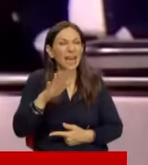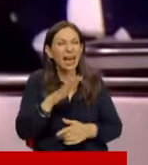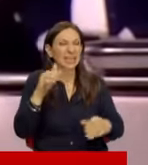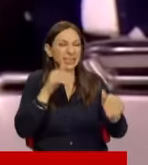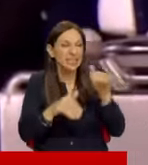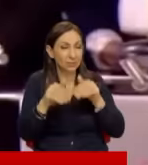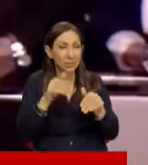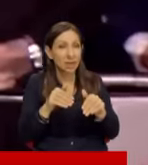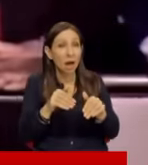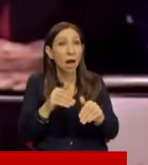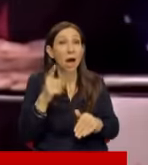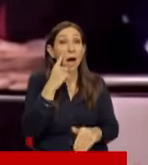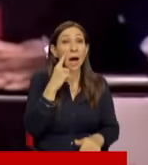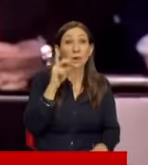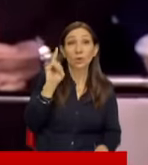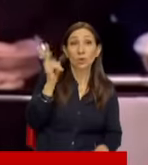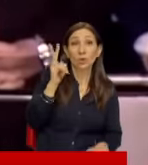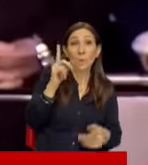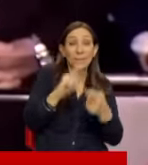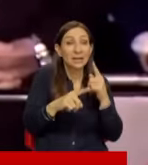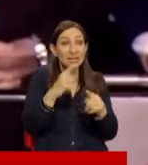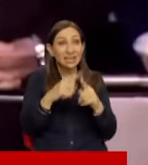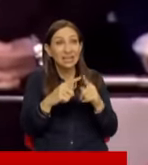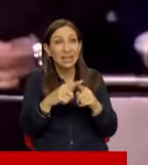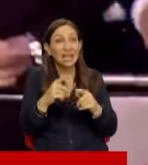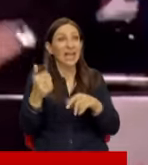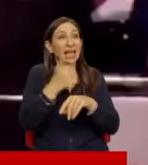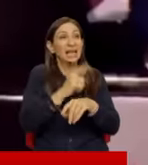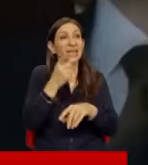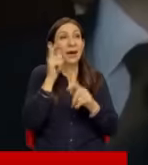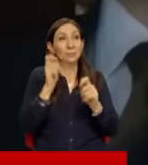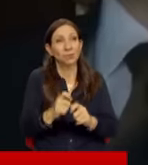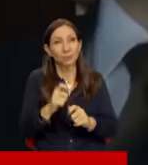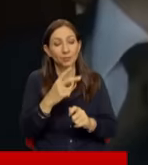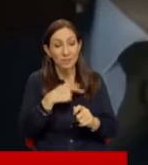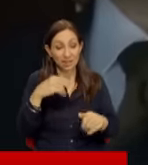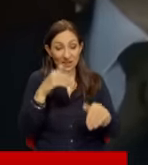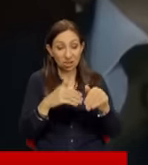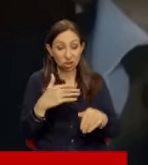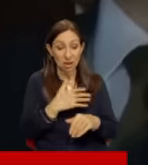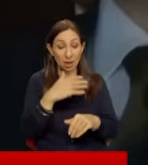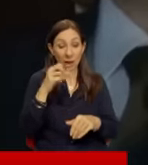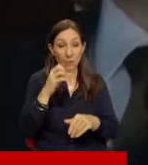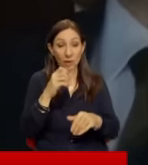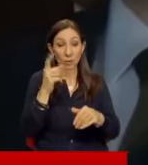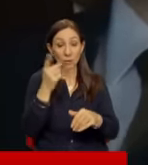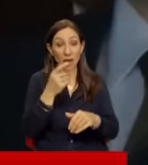seçiminde Atatürk'ün partisini İktidar yapacağız. Yerel seçimde CHP ve AK